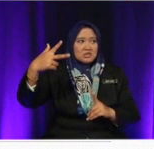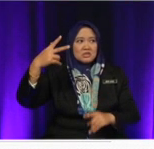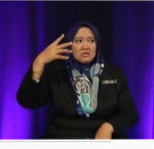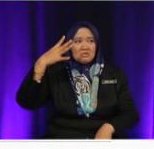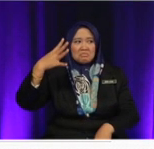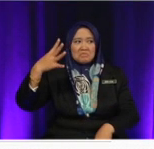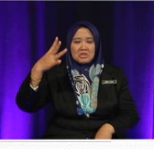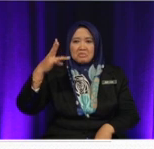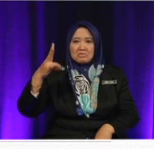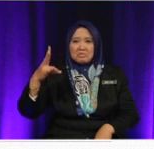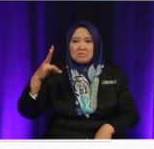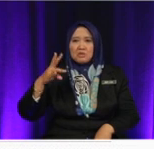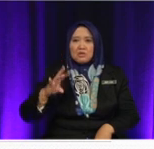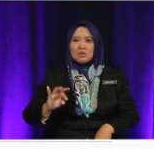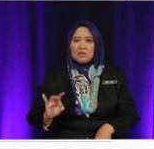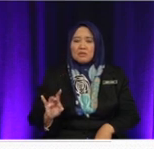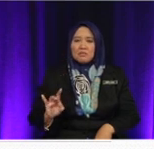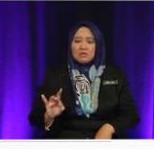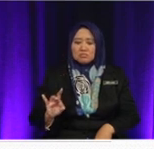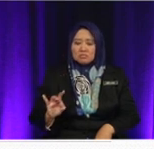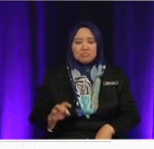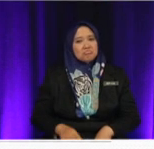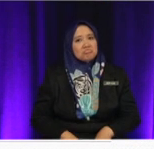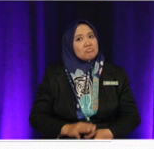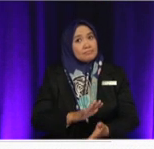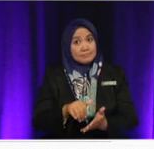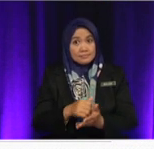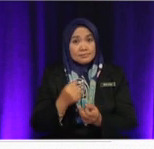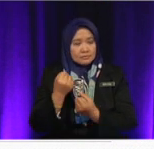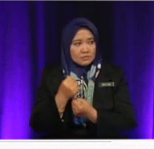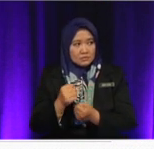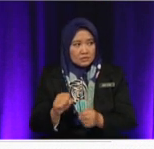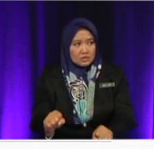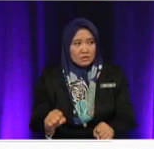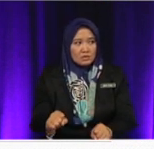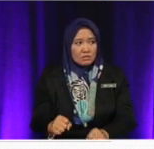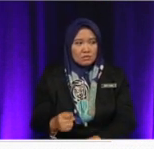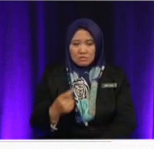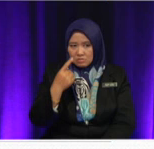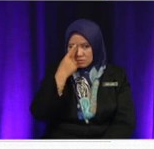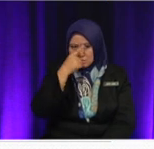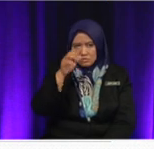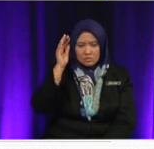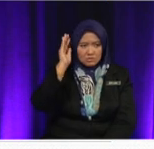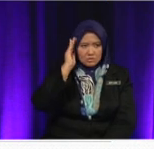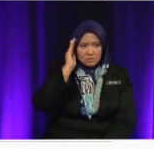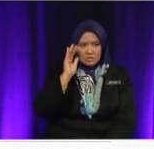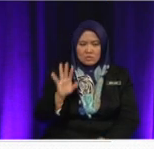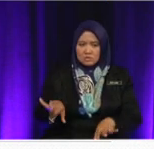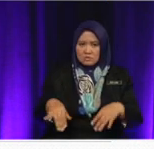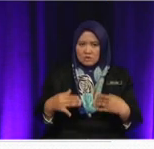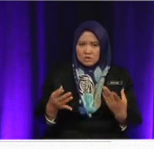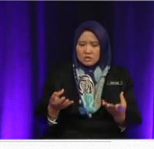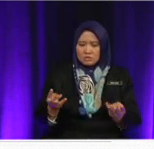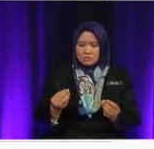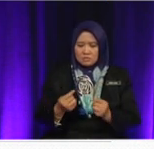markah. Okey, murid sedia? Okey, untuk menganalisis ataupun aplikasi kaitkan tentang pembelajaran tadi,